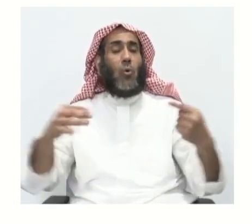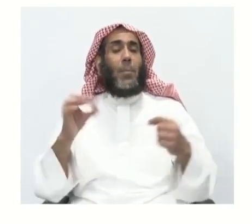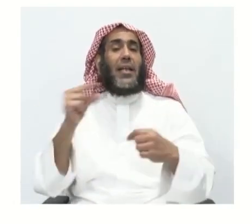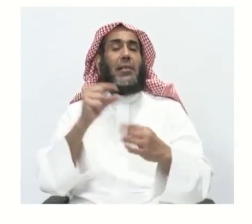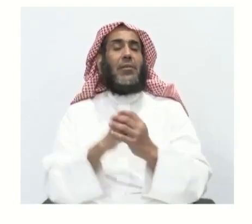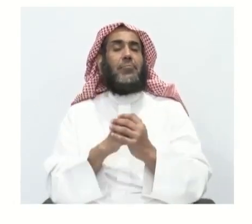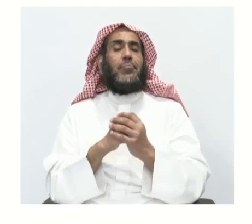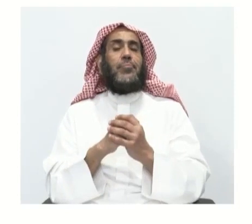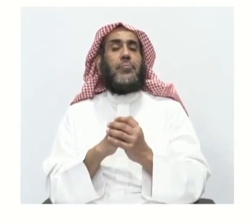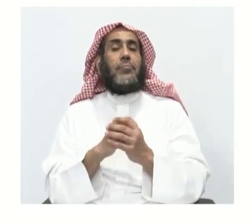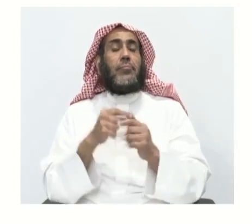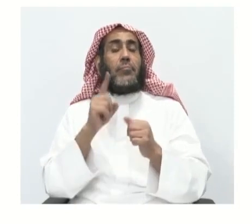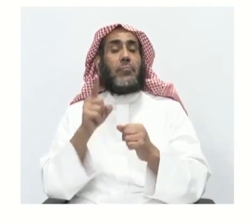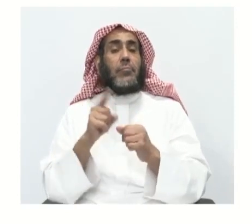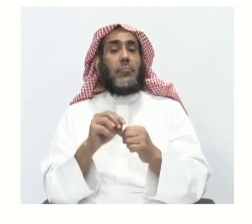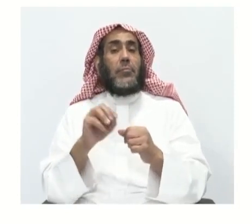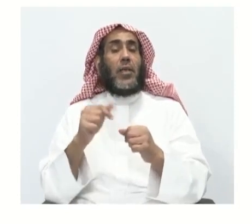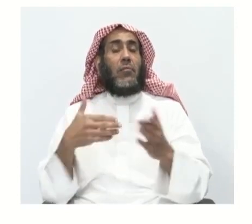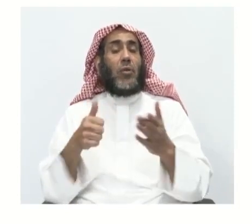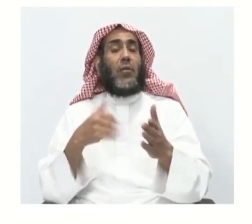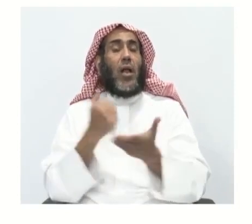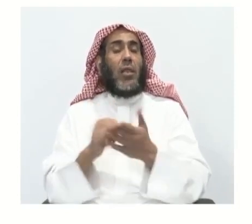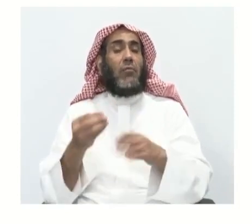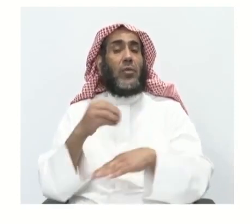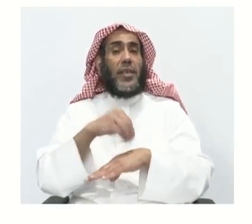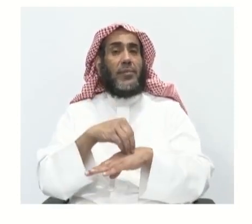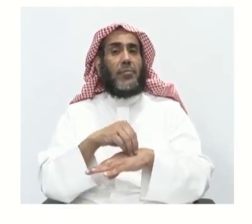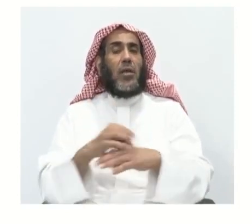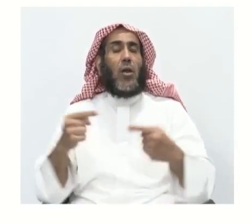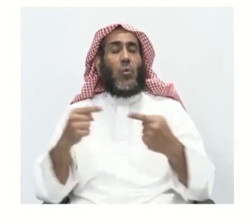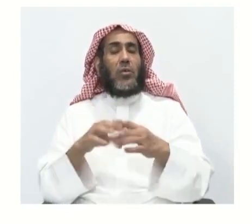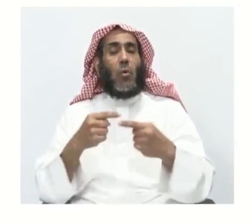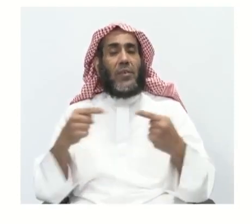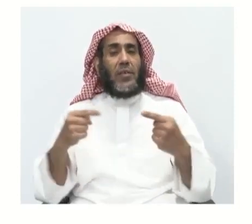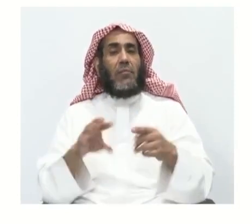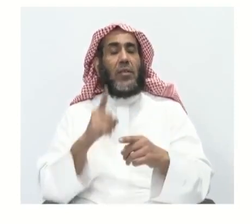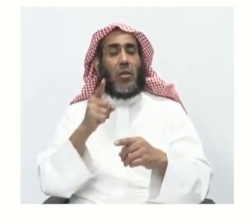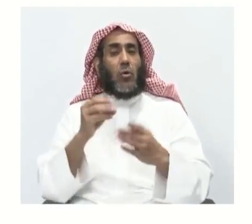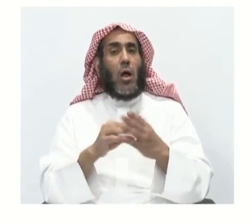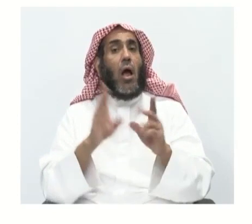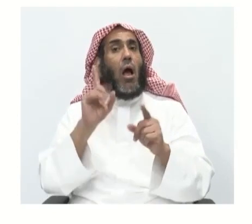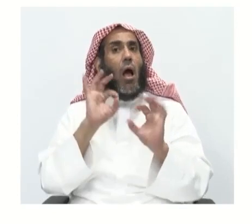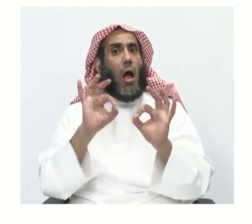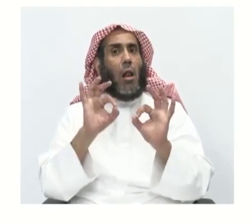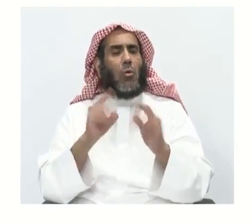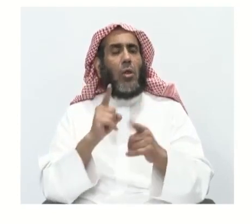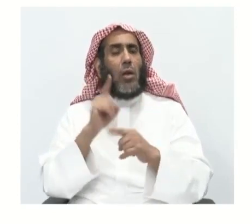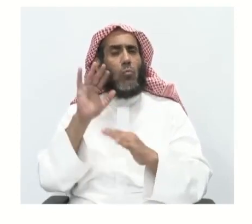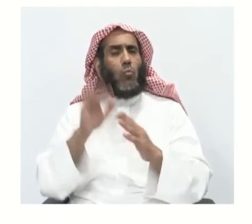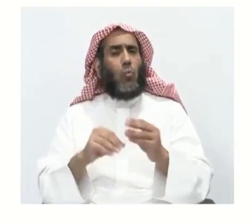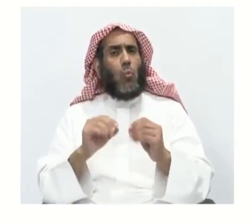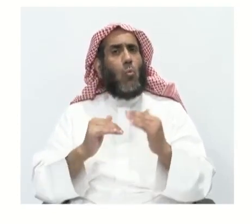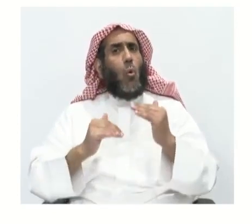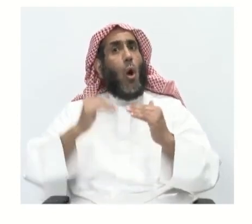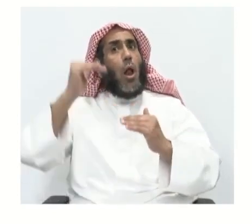الكلمات اذا الف متطرفه الحذف الزياده الوصل والفصل فانت تذكر هل اتقنت ذلك بمستوى